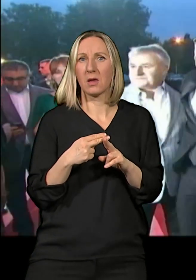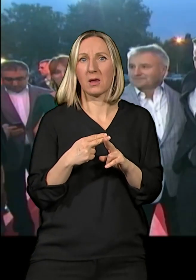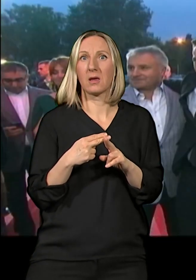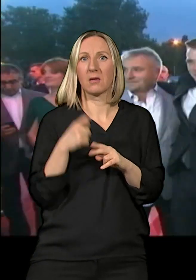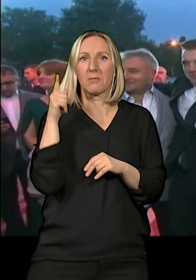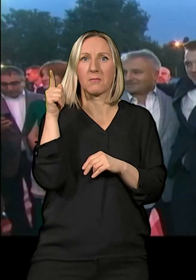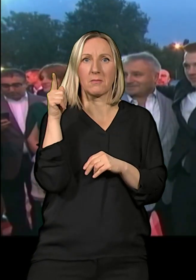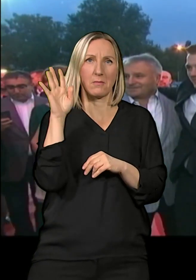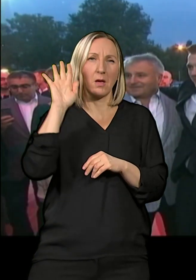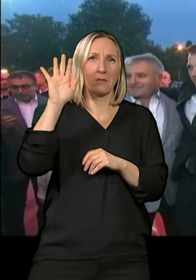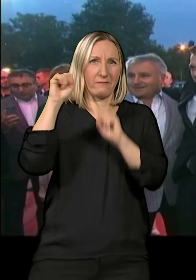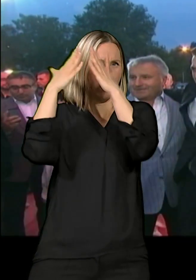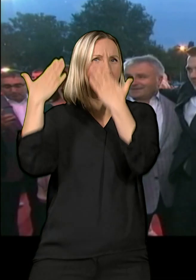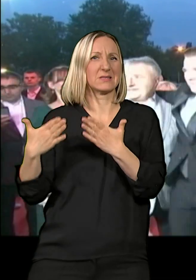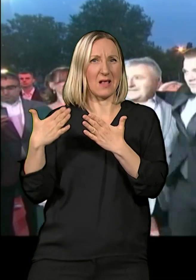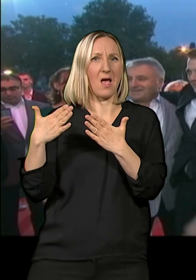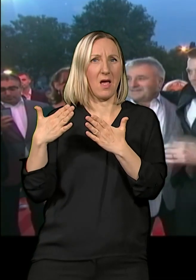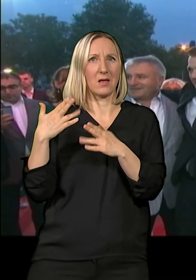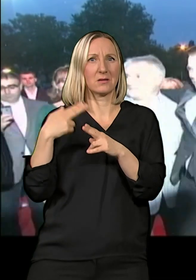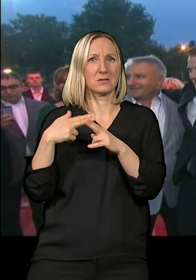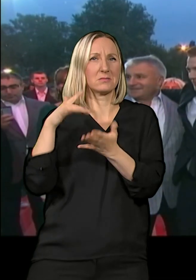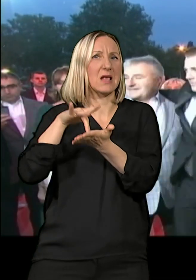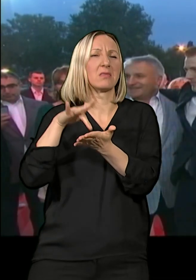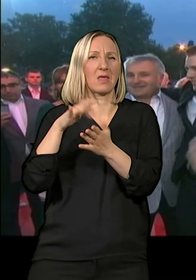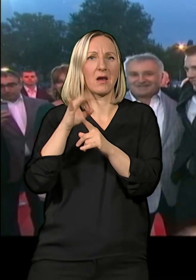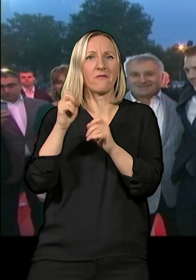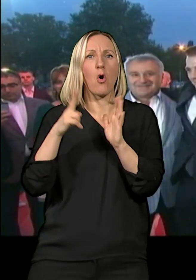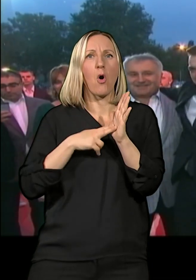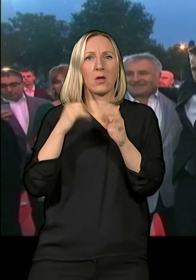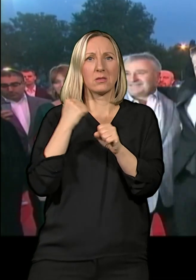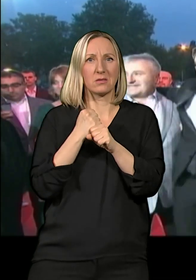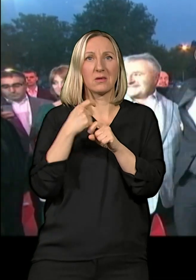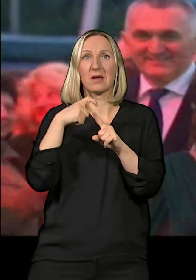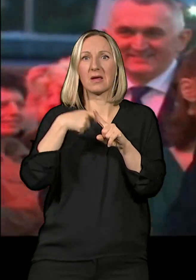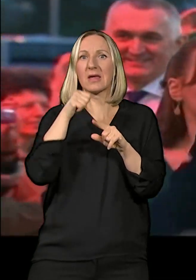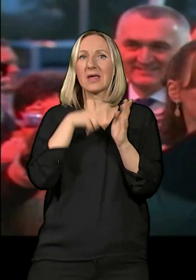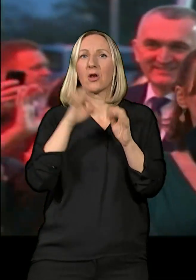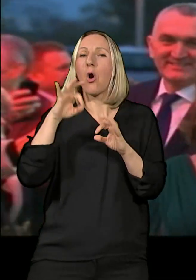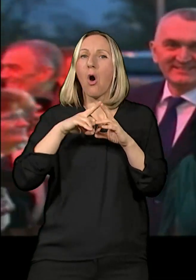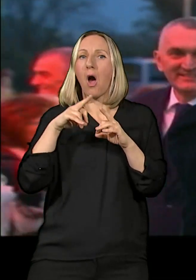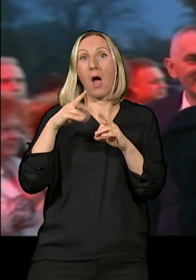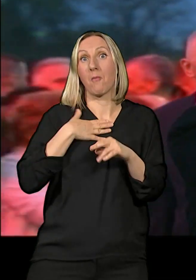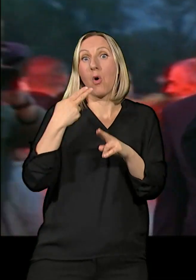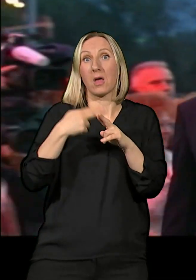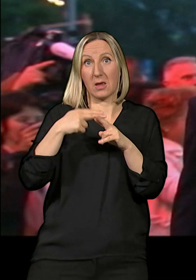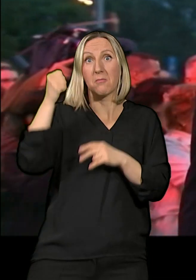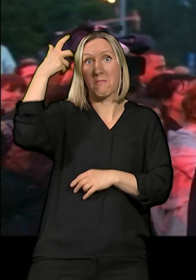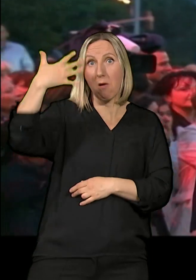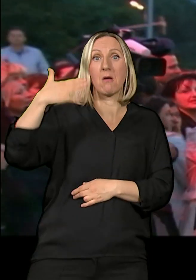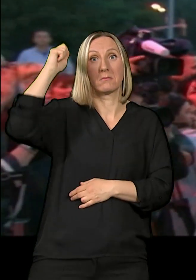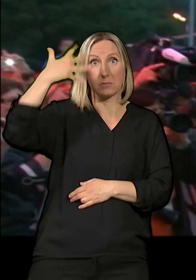Fond kino, to je njihov filmski centar. Moje ime je jedno od najčešćih u tome, tako da